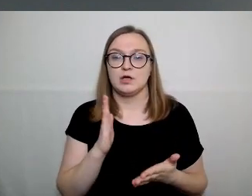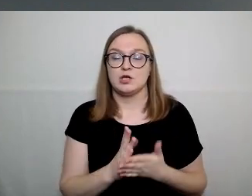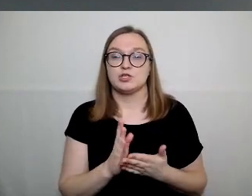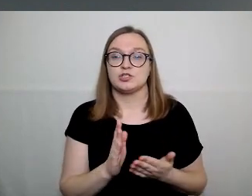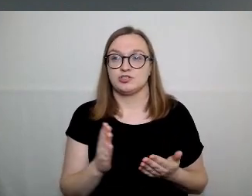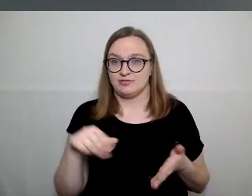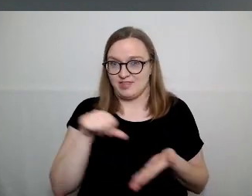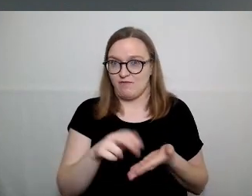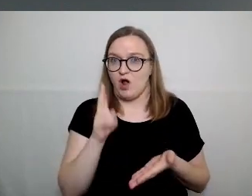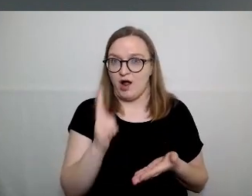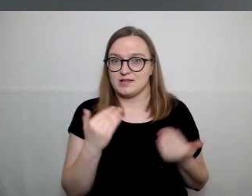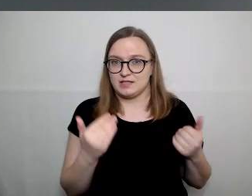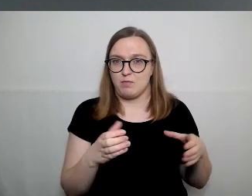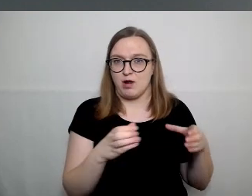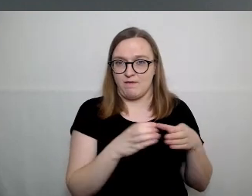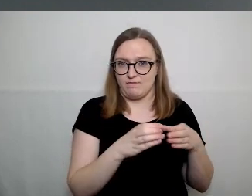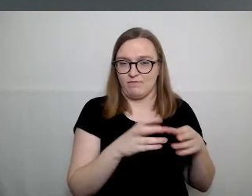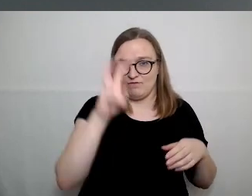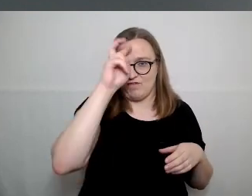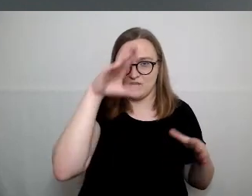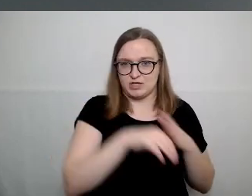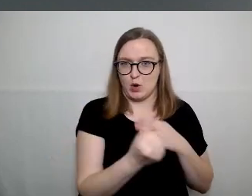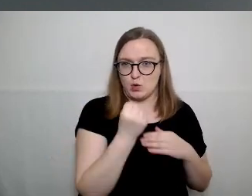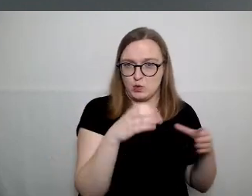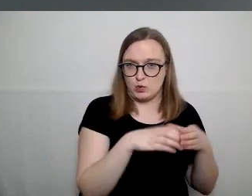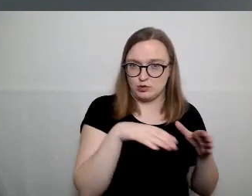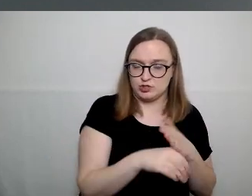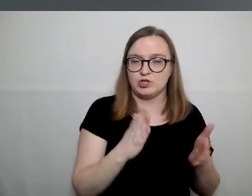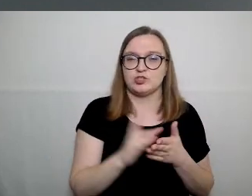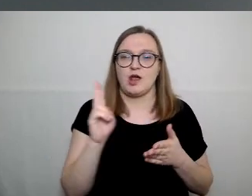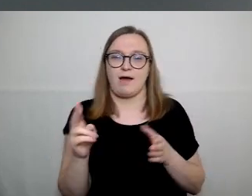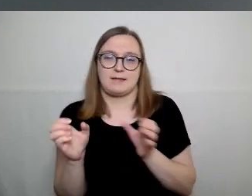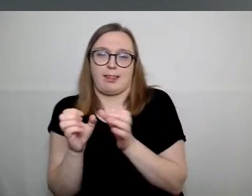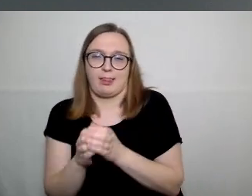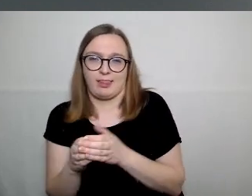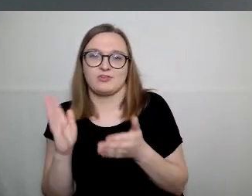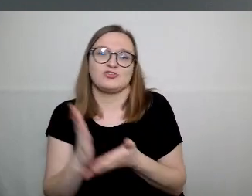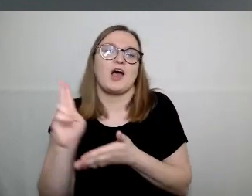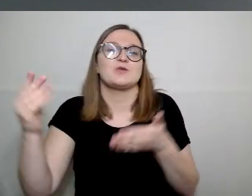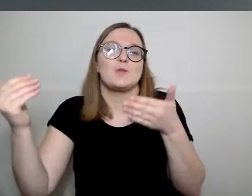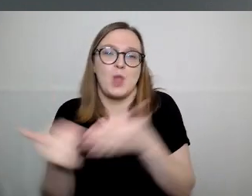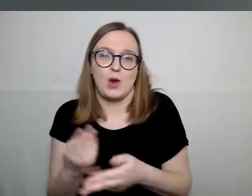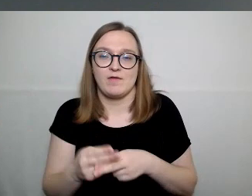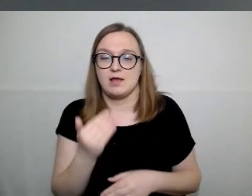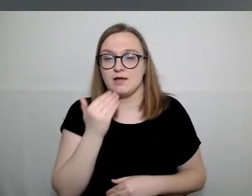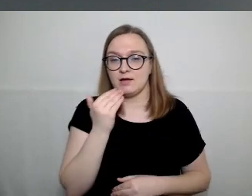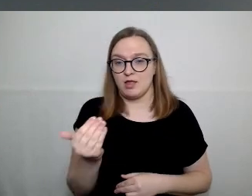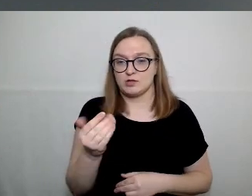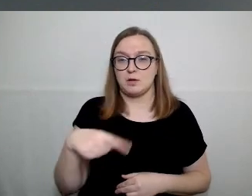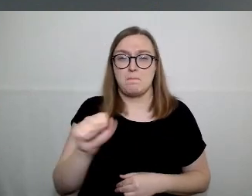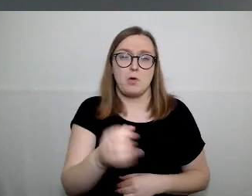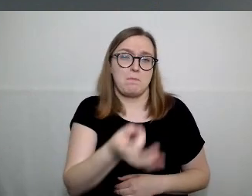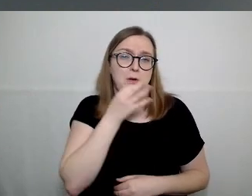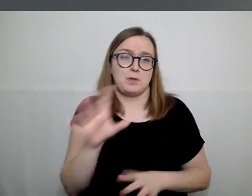tie, kurie nėra valdančiai daugumoje dabartiniai, kurie yra švieži. Klausimas yra štai toks. Galit rinktis. Kas nori, tą